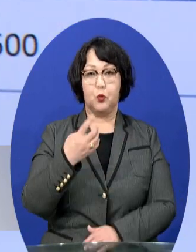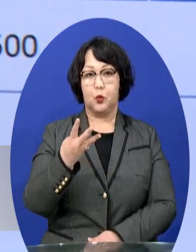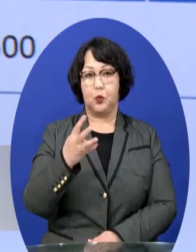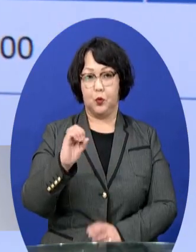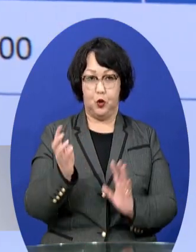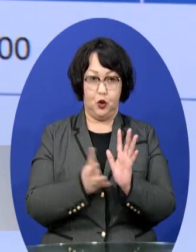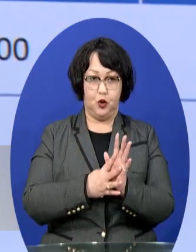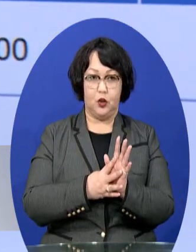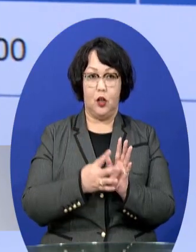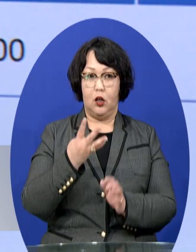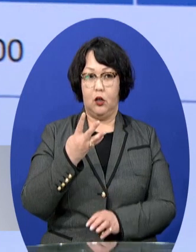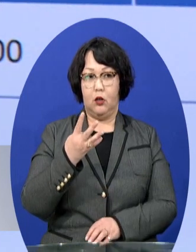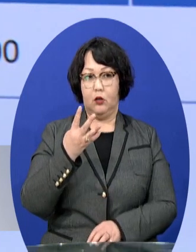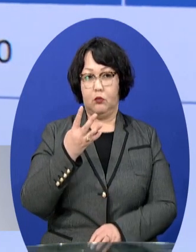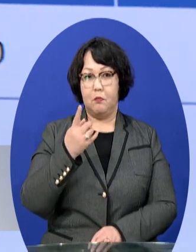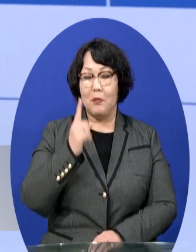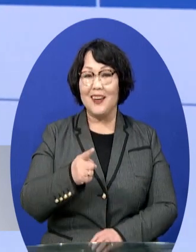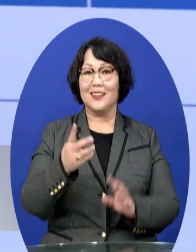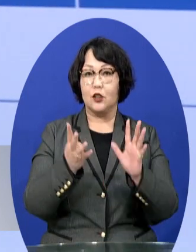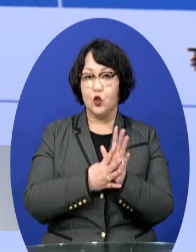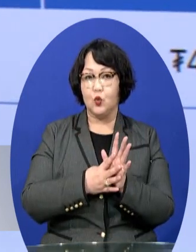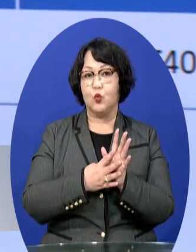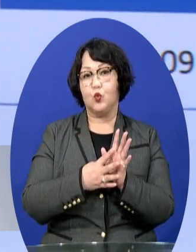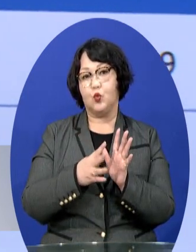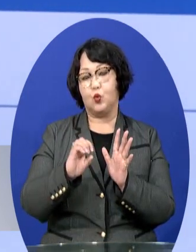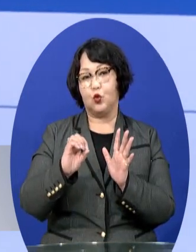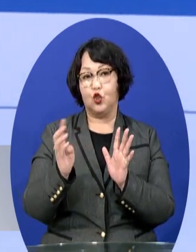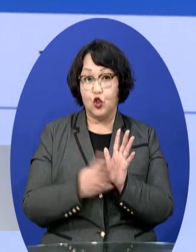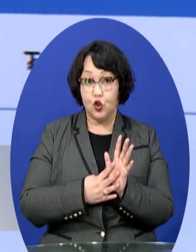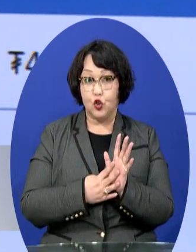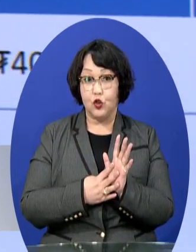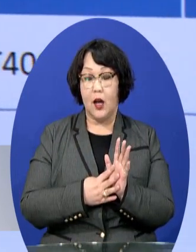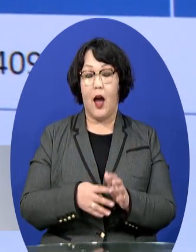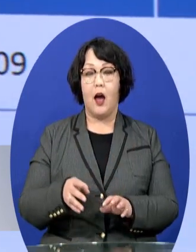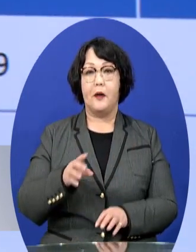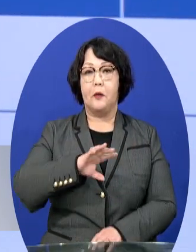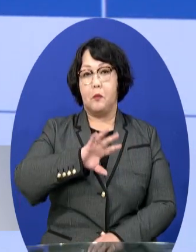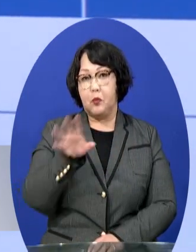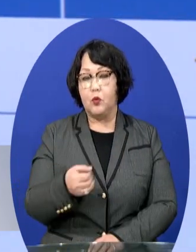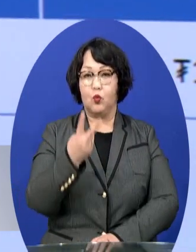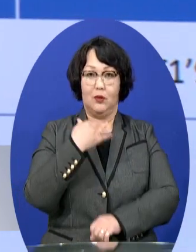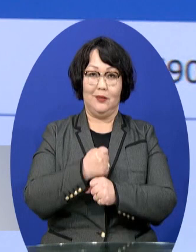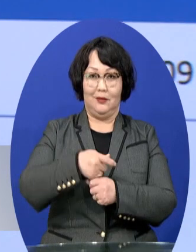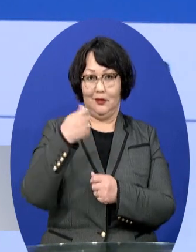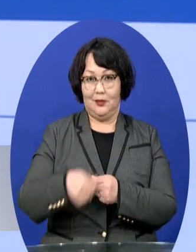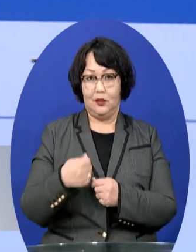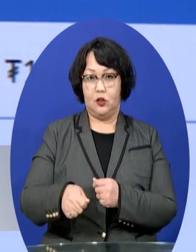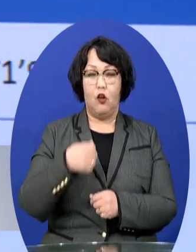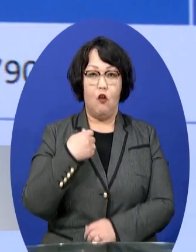1409, 1500-д 1909 төгрөг болж байгаа юм. Тэгэхээр үндсэндээ үйл ажиллагааны зардал дээр